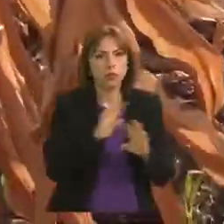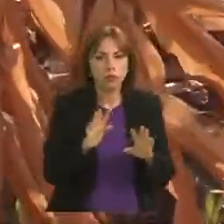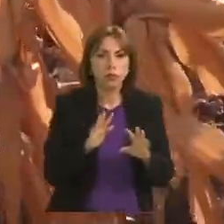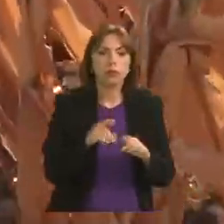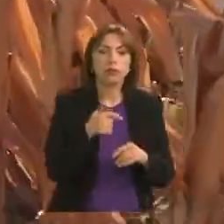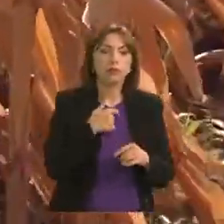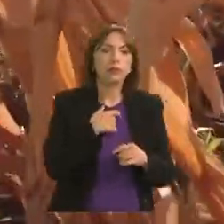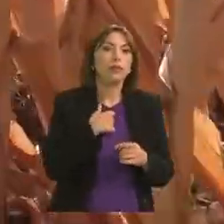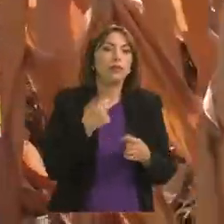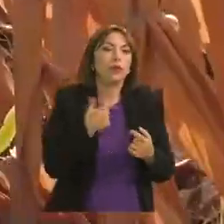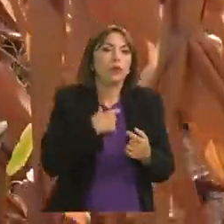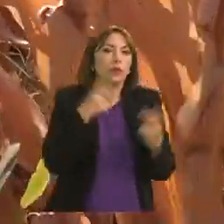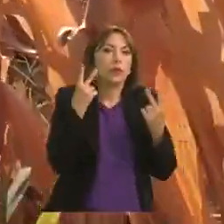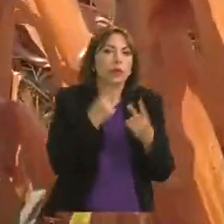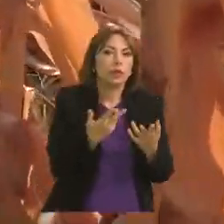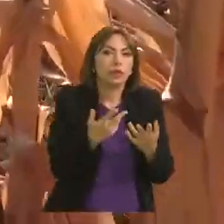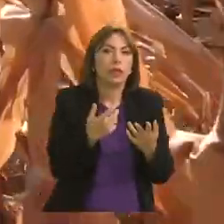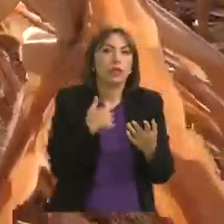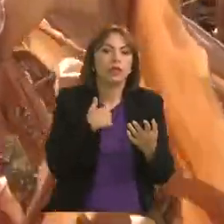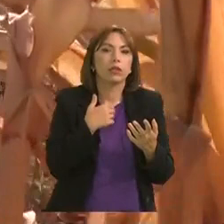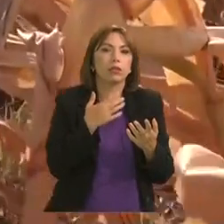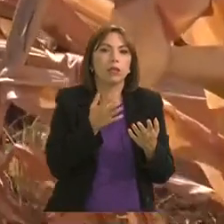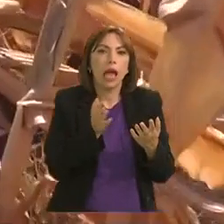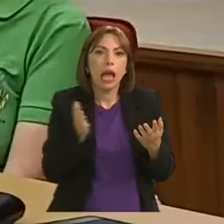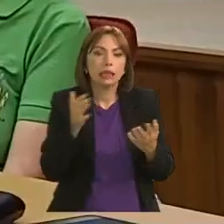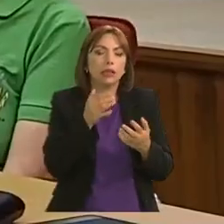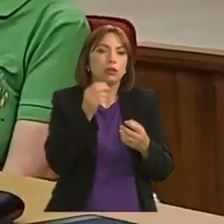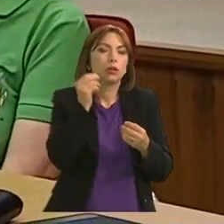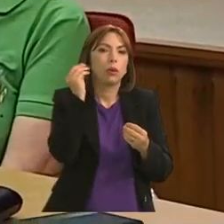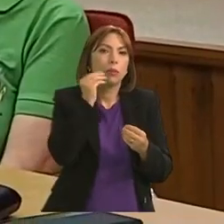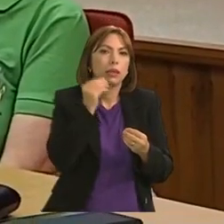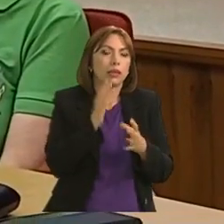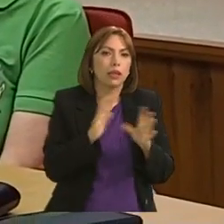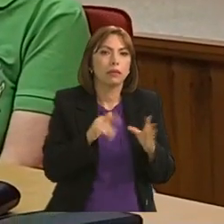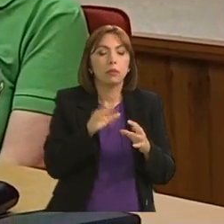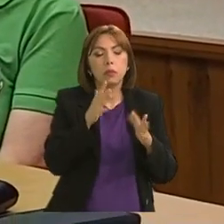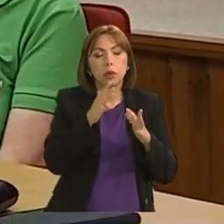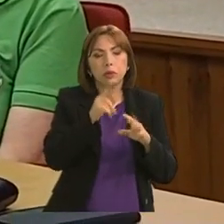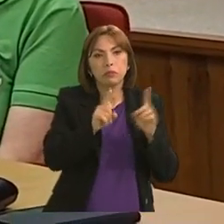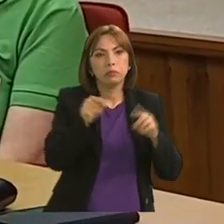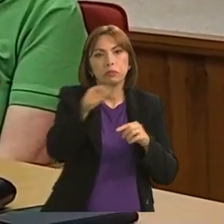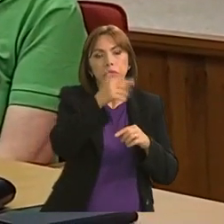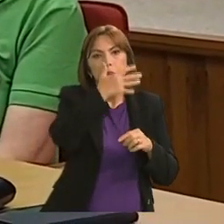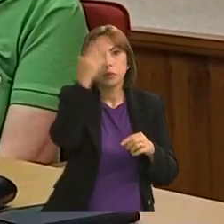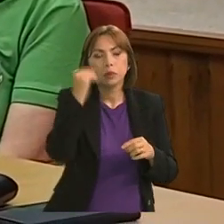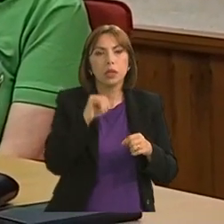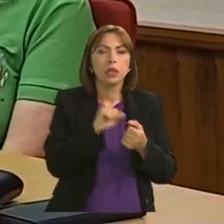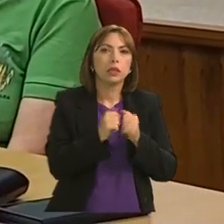N-am vrut să-l înțelegem sau le-am ocolit prin exercițiul meseriei. A intervenit uitarea sau, în același